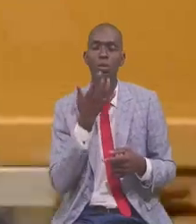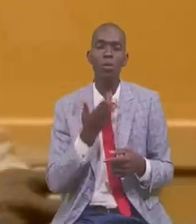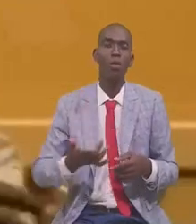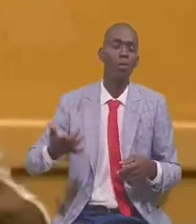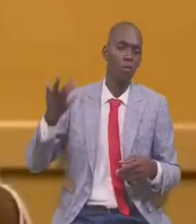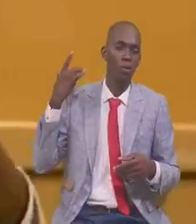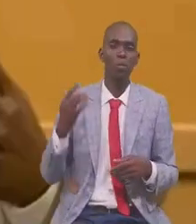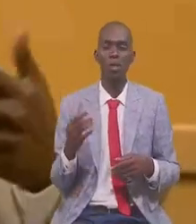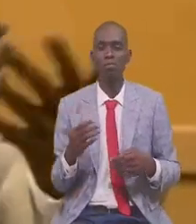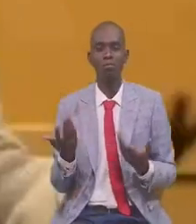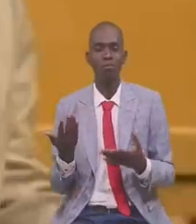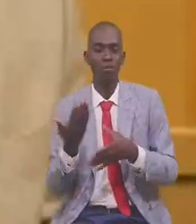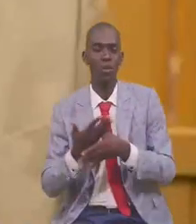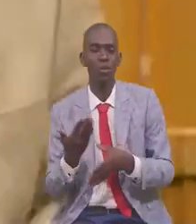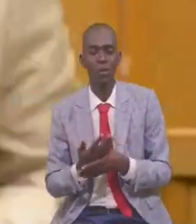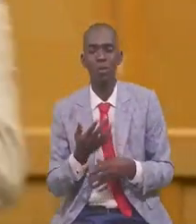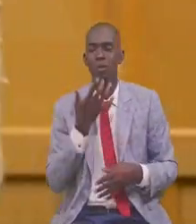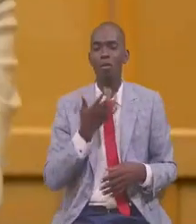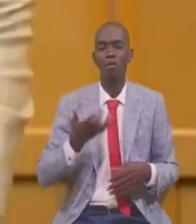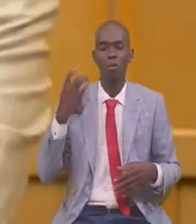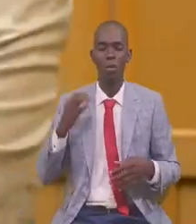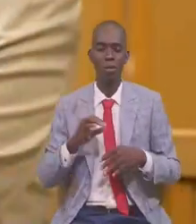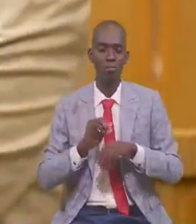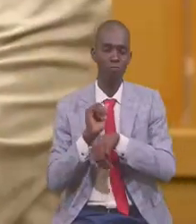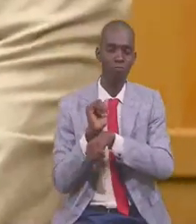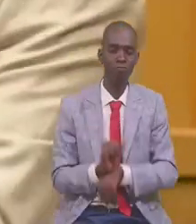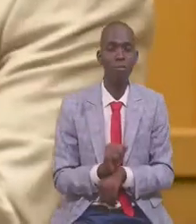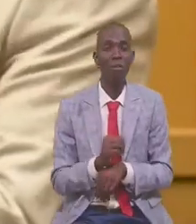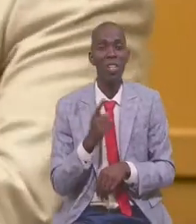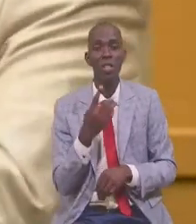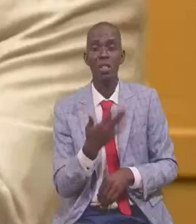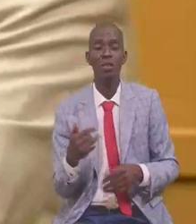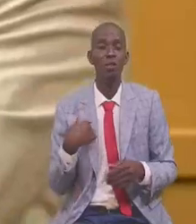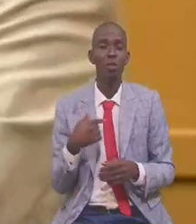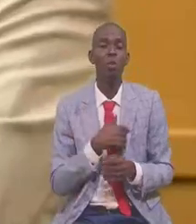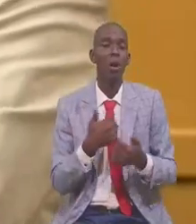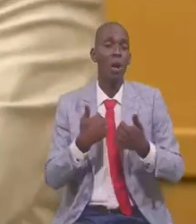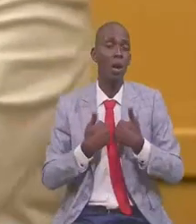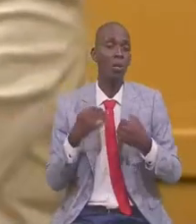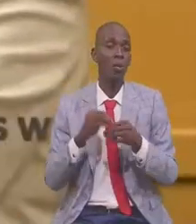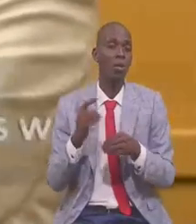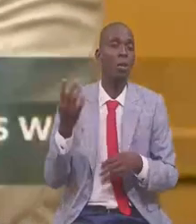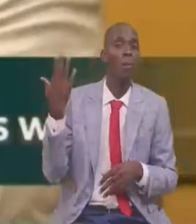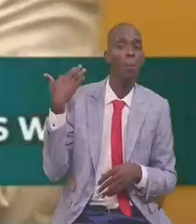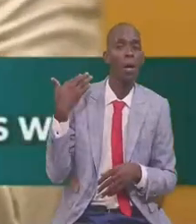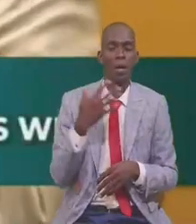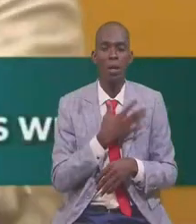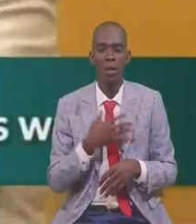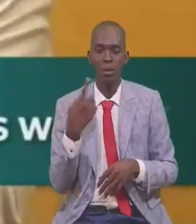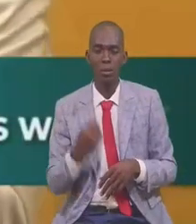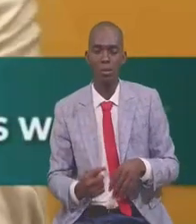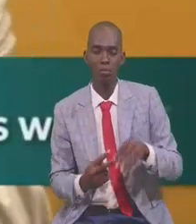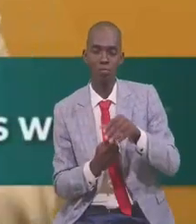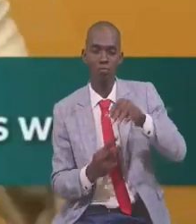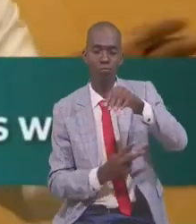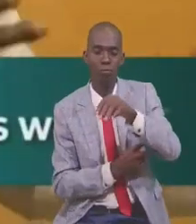passé, aux engagements du passé. Les choses, les ponts qui nous connectent à ces